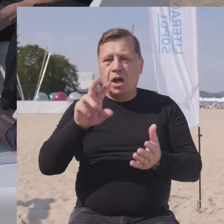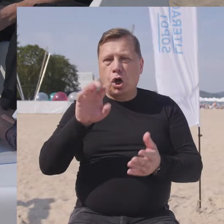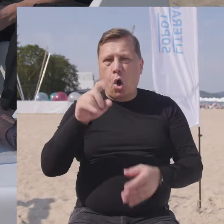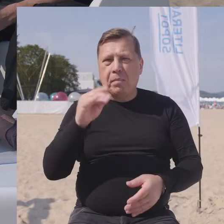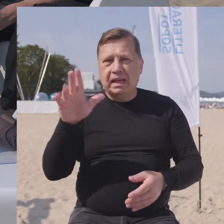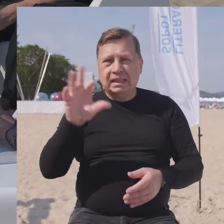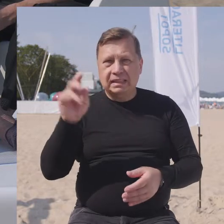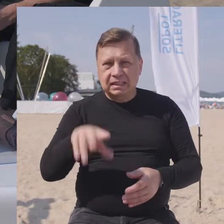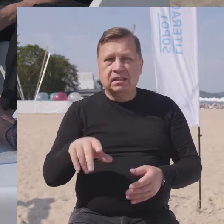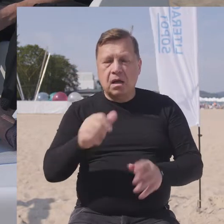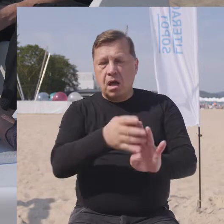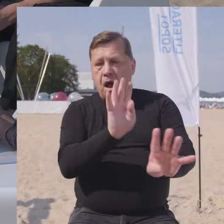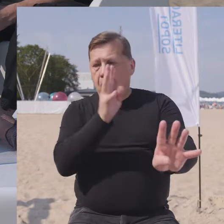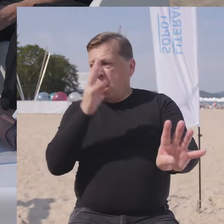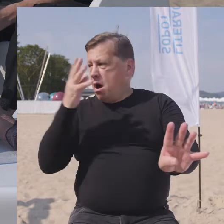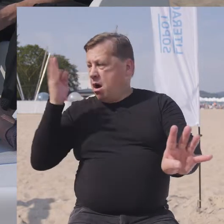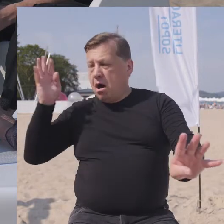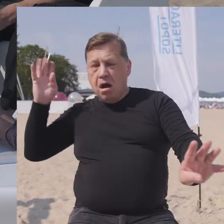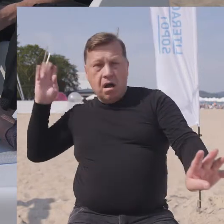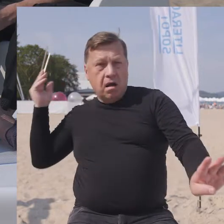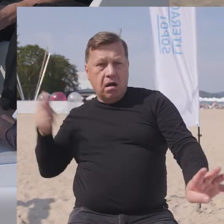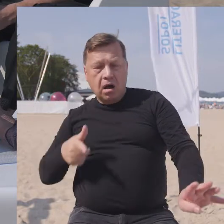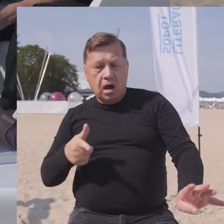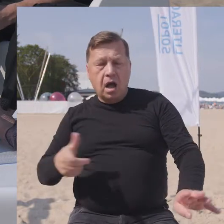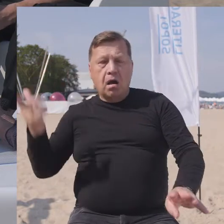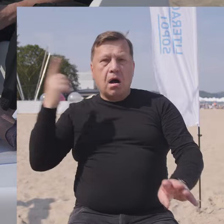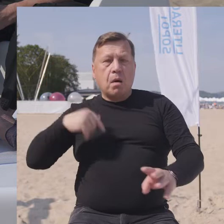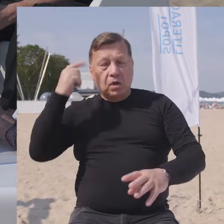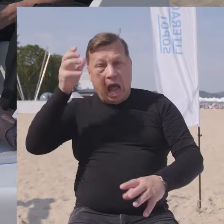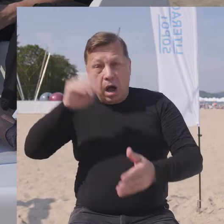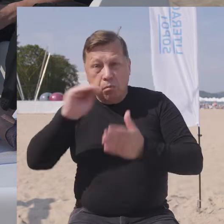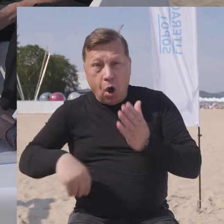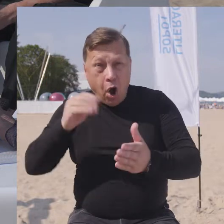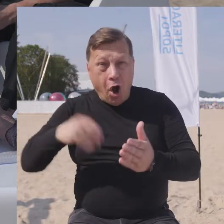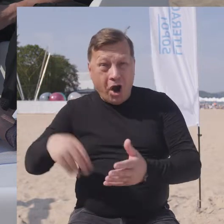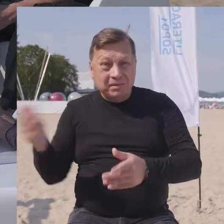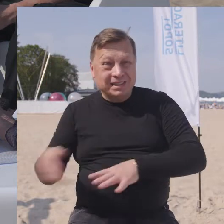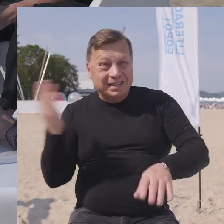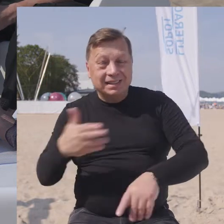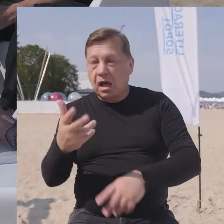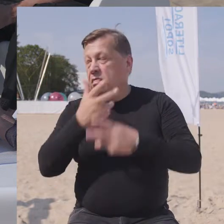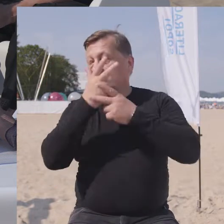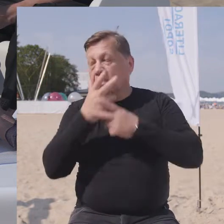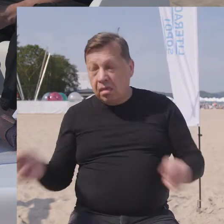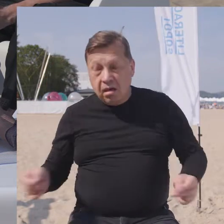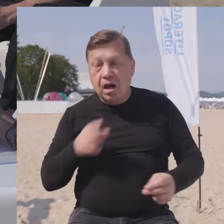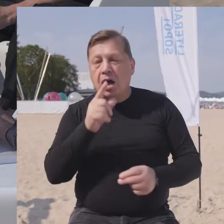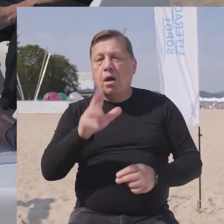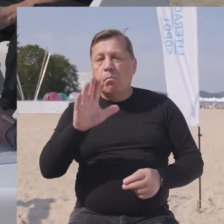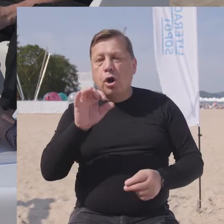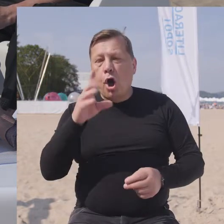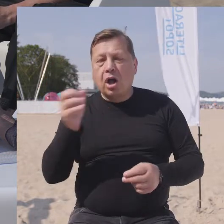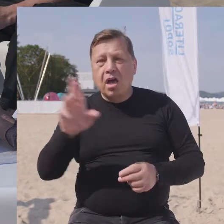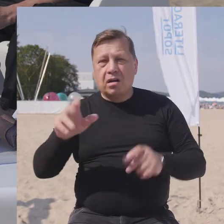w ogóle myślałam, że przyjechała autorka, a to się okazało, że podpisywała je blogerka, która pisała o tej książce, więc zaraz ze